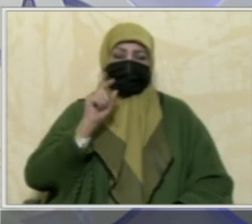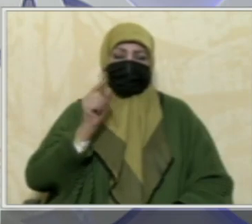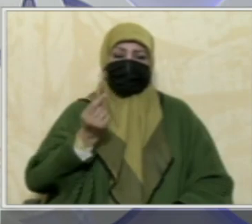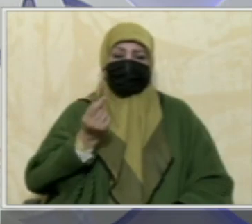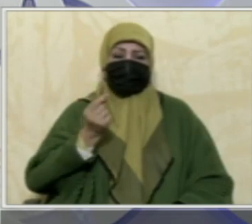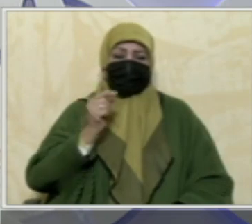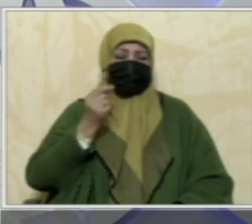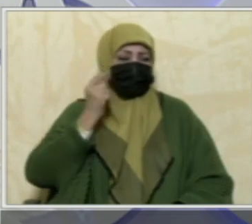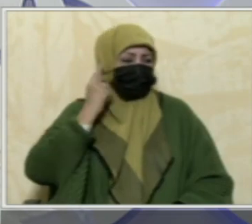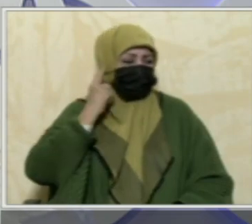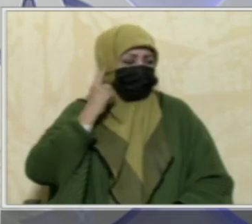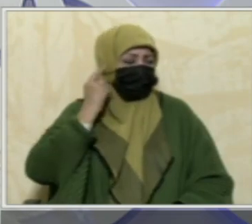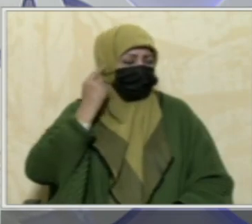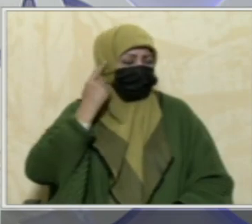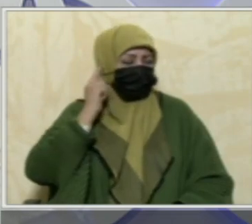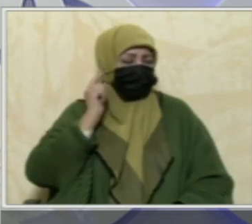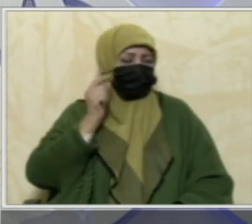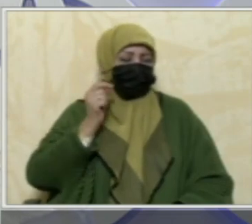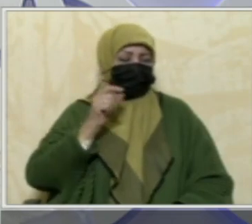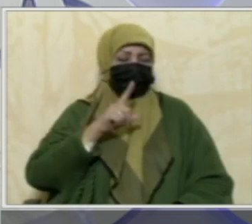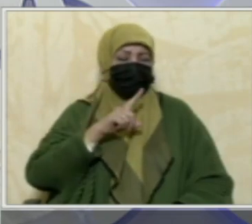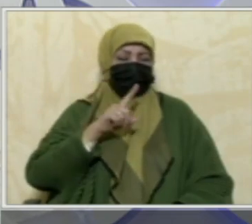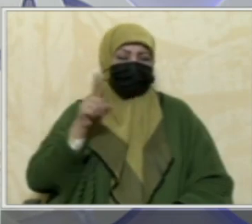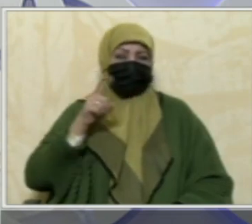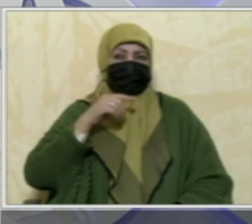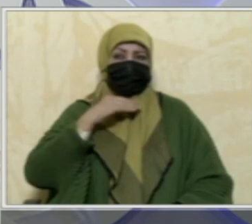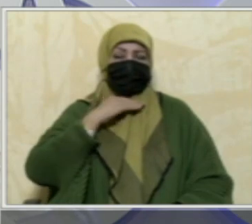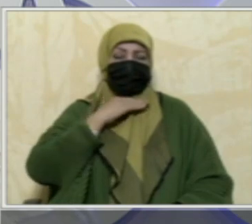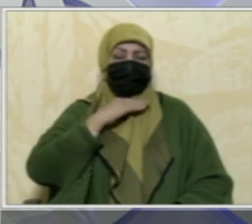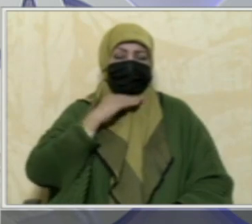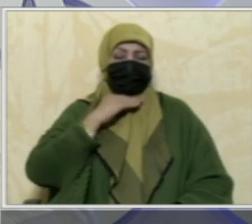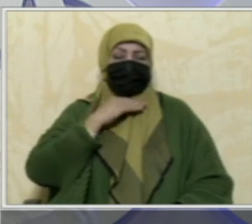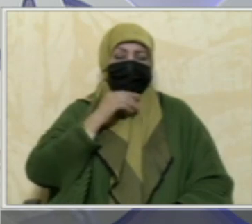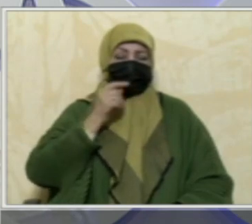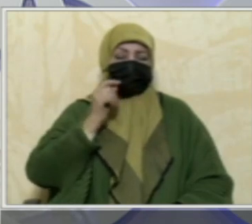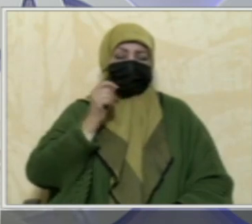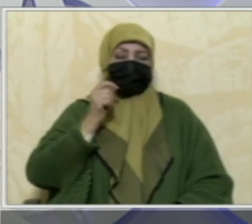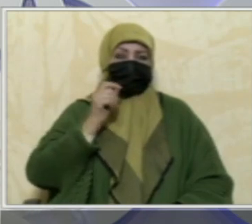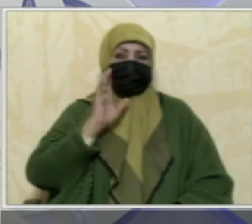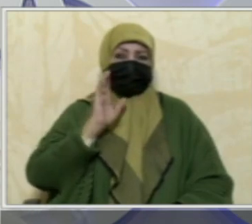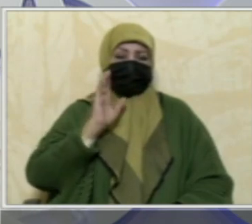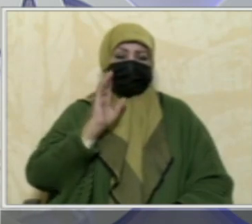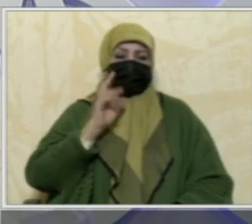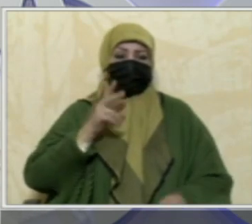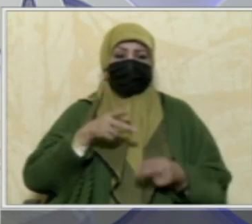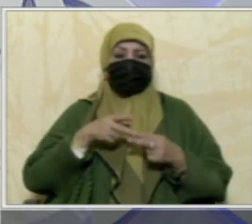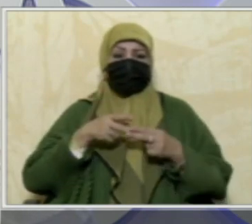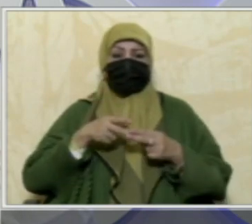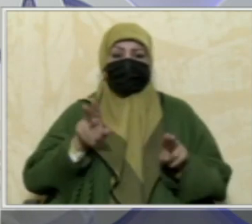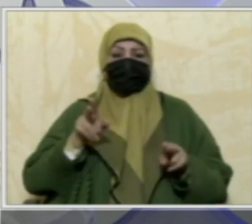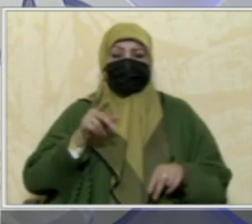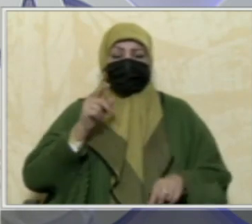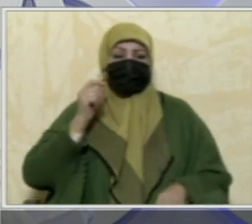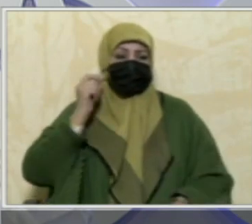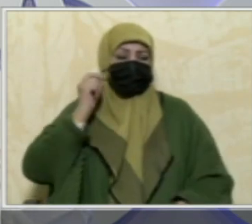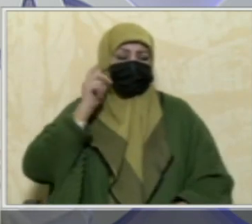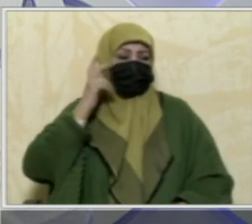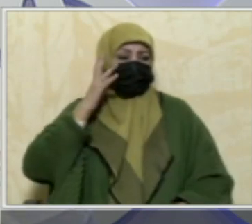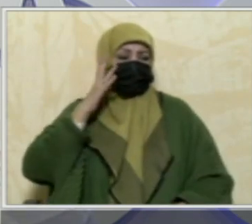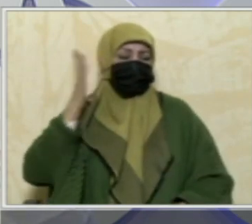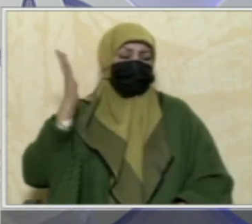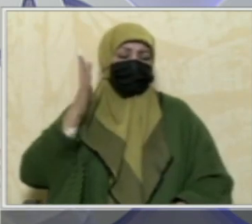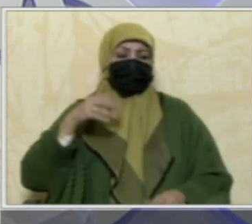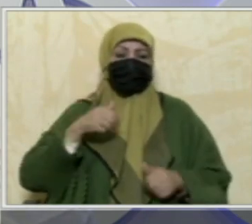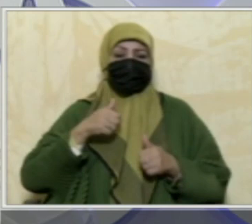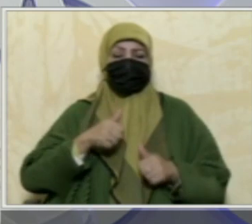تجزئوا اذا كانت صغيره جدا اما لو كانه ليست صغيره جدا فلا باس بها اما ما يقوله بعض الناس